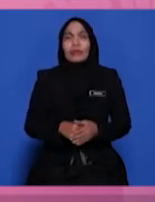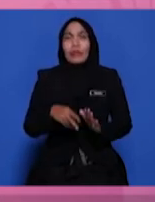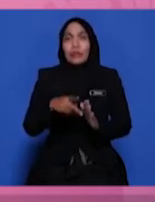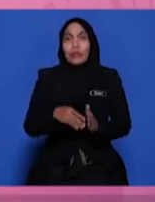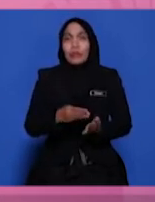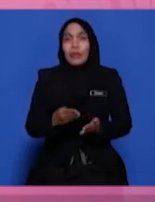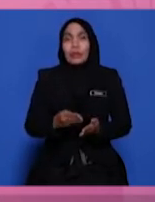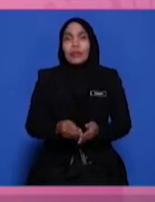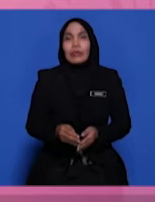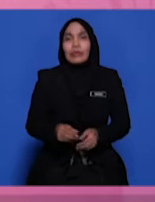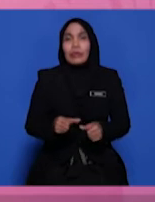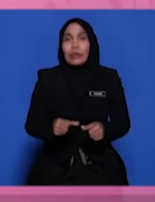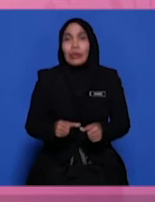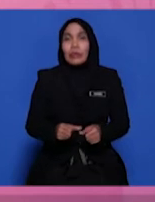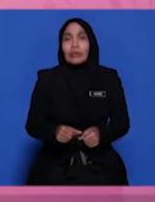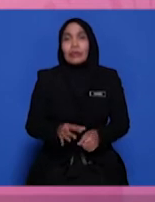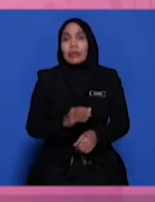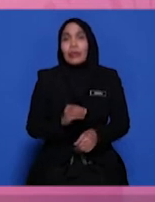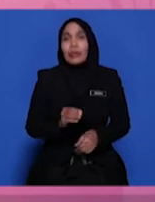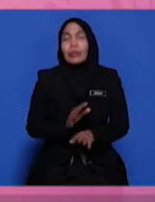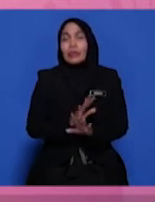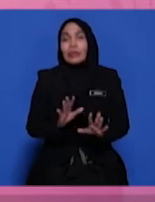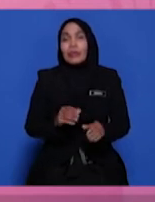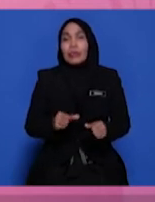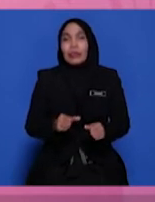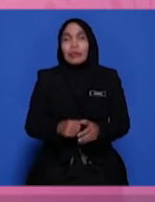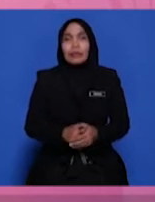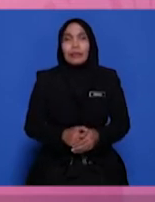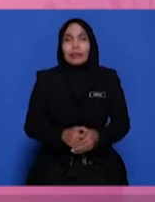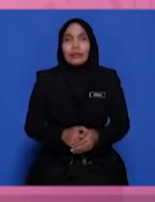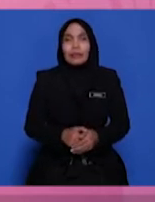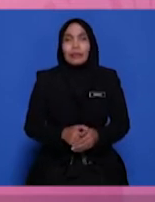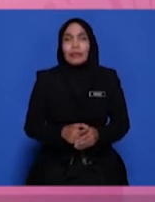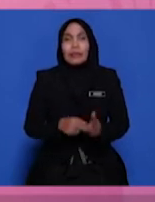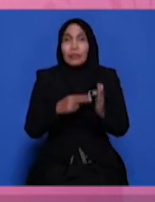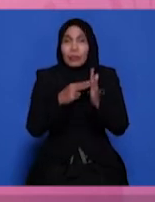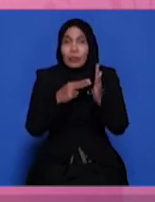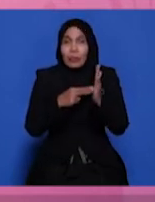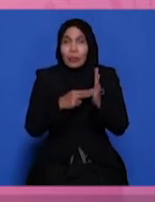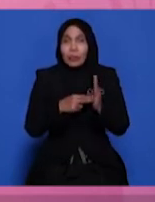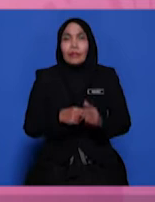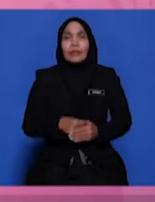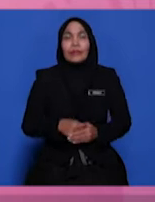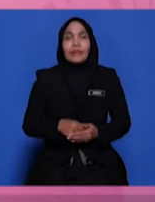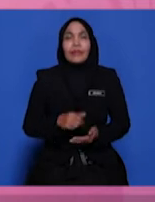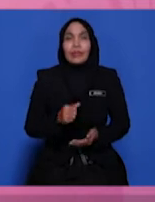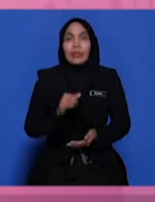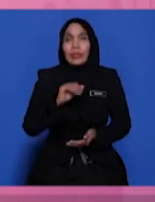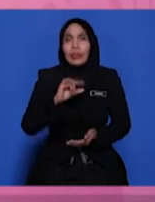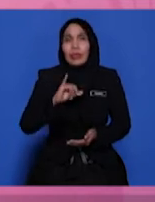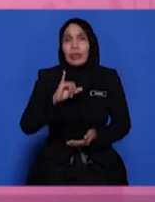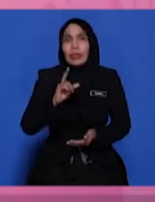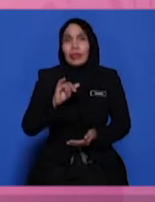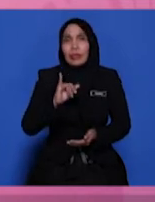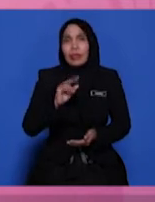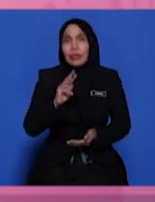ialah A. Hitung aliran tunai bulanan Puan Li. B. Hitung aliran tunai jika perbelanjaan